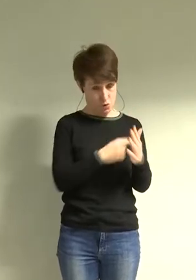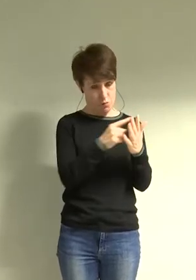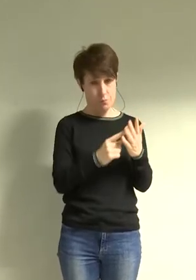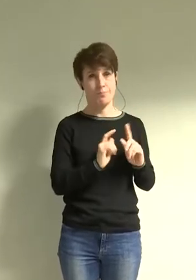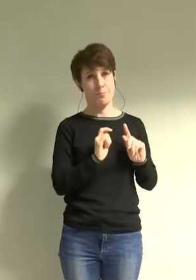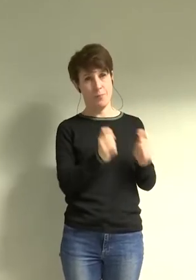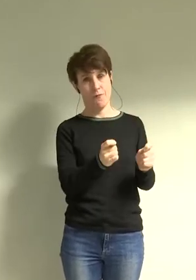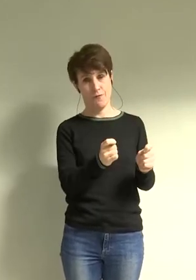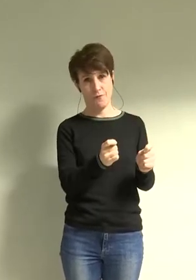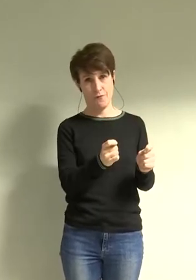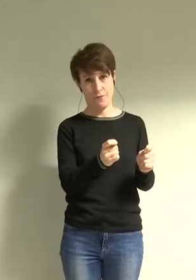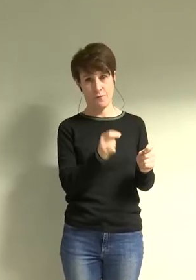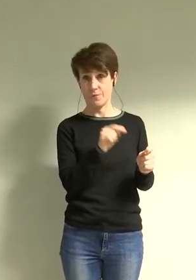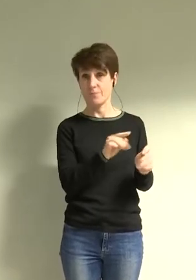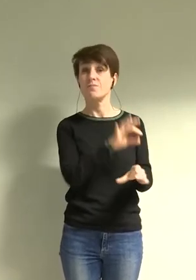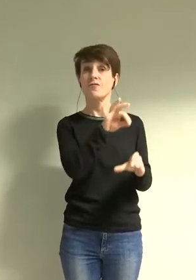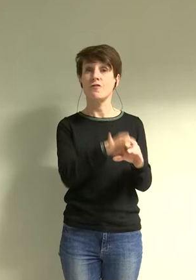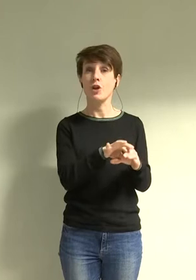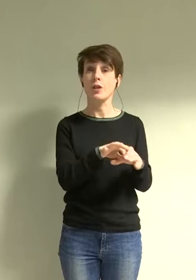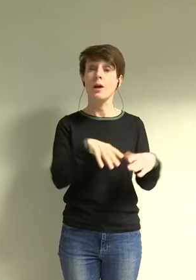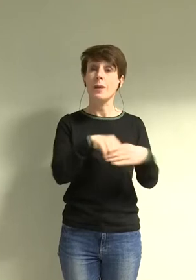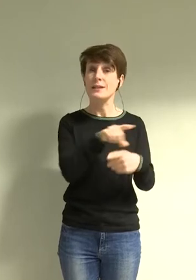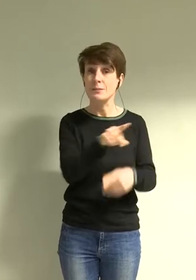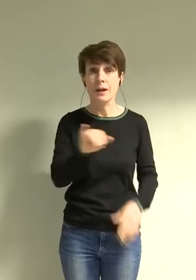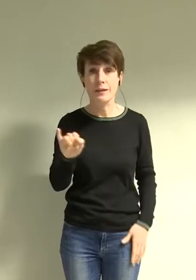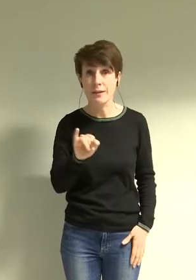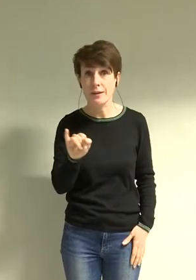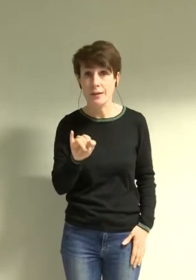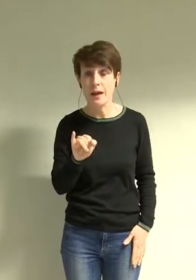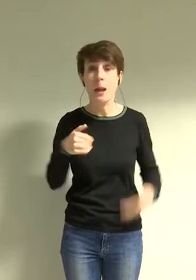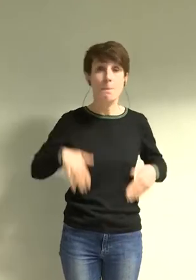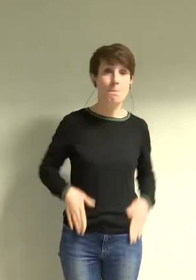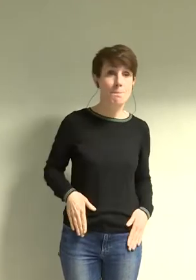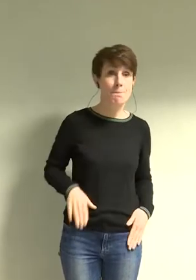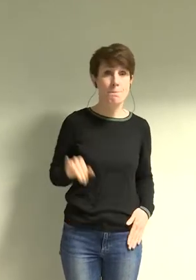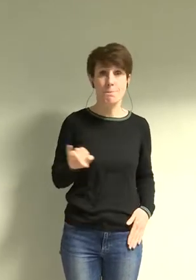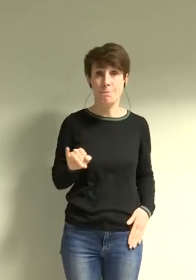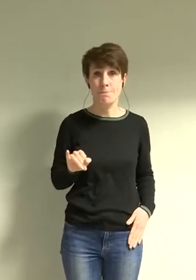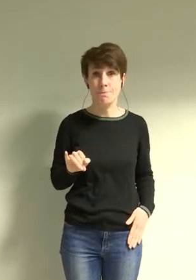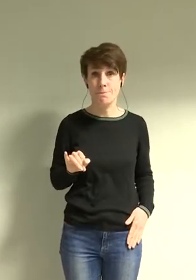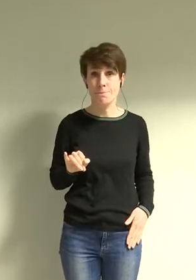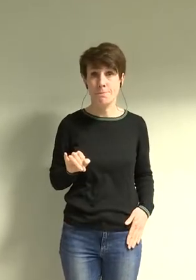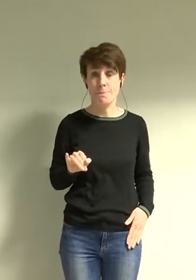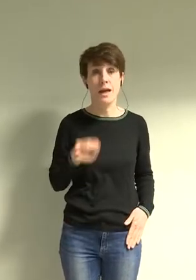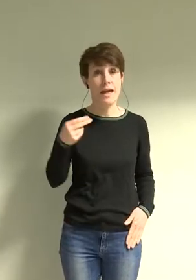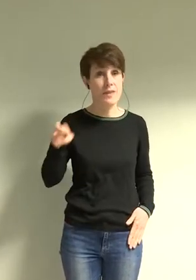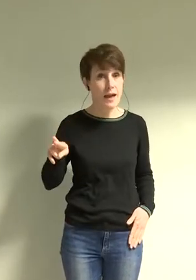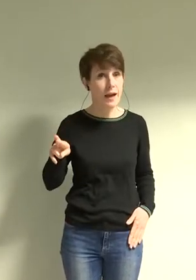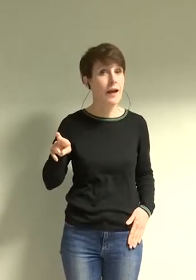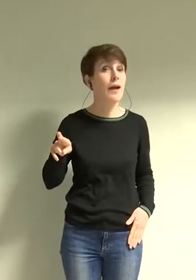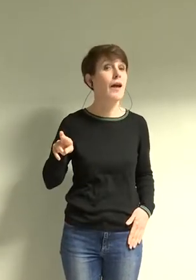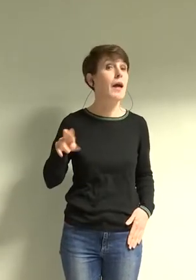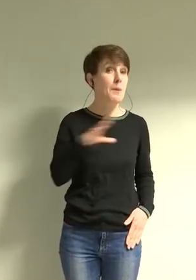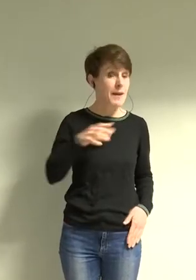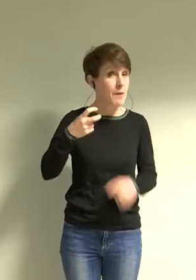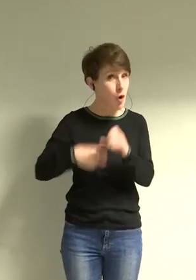avec les désignations ainsi fait qui ne prend pas part au vote qui s'abstient nerfs au madame